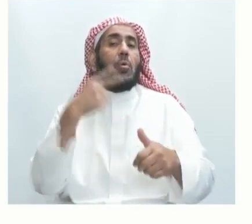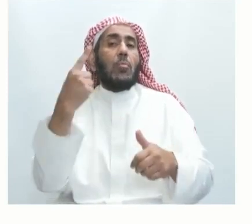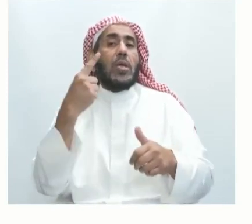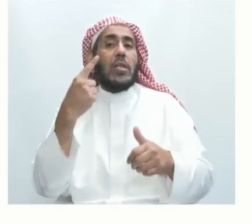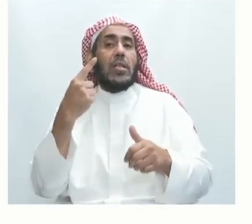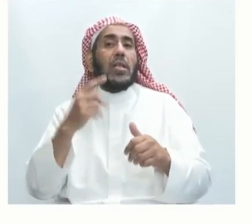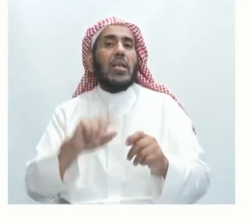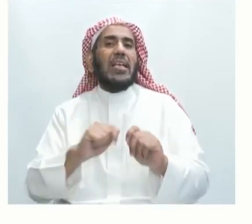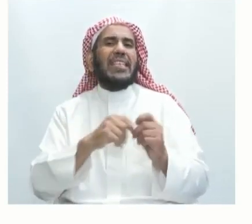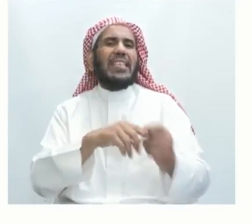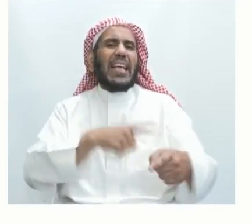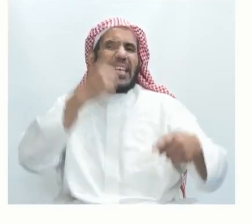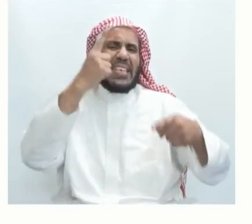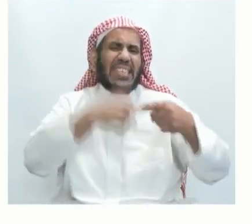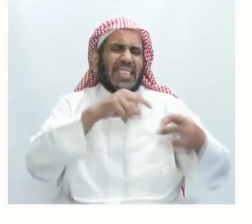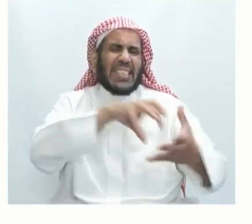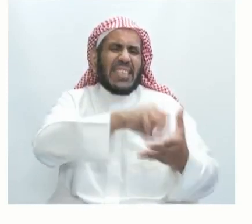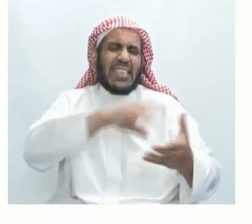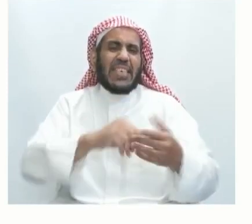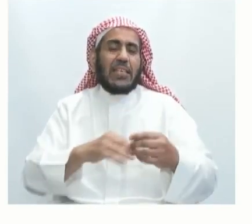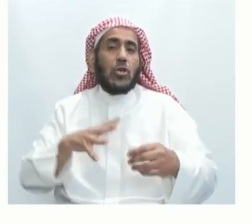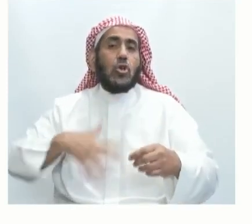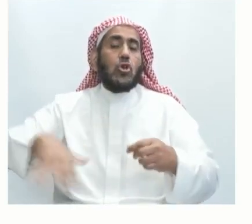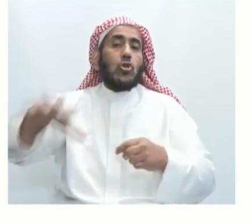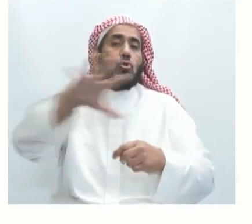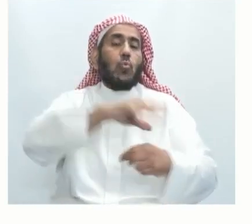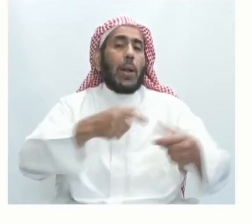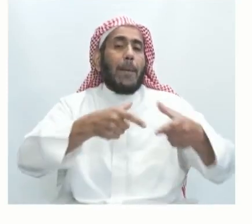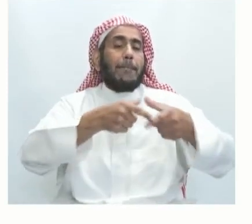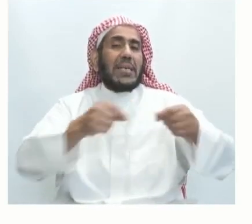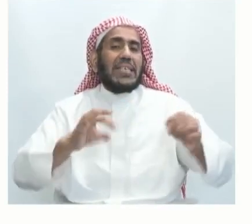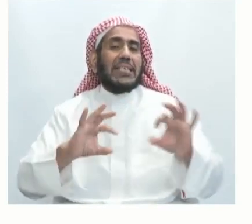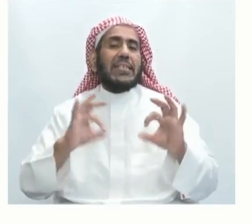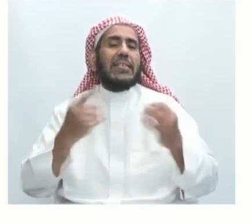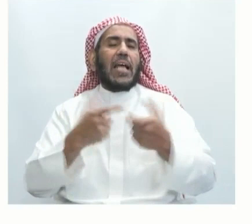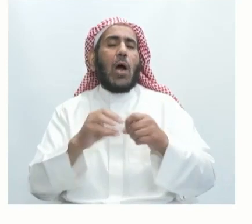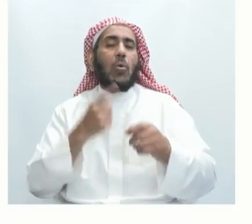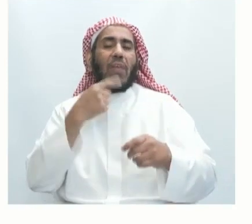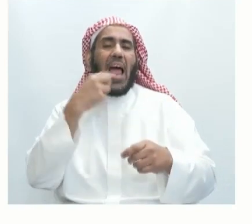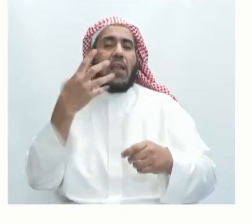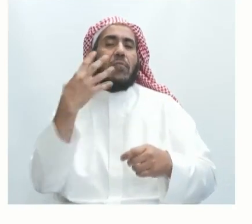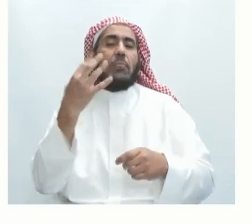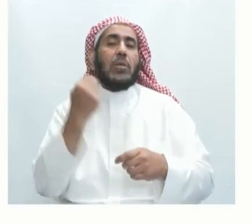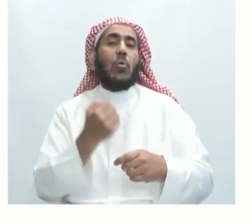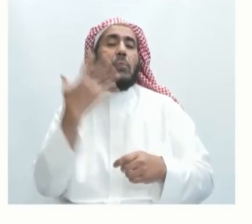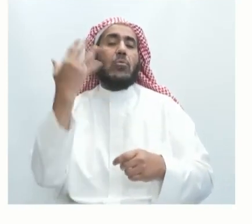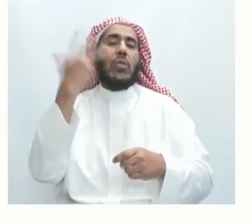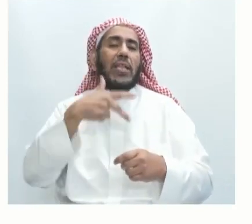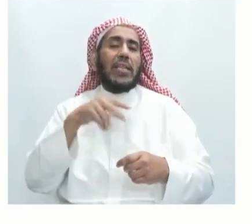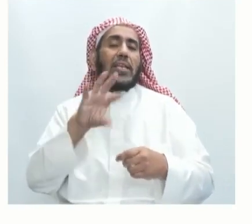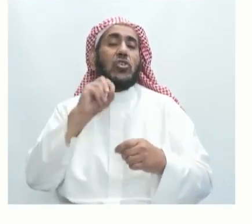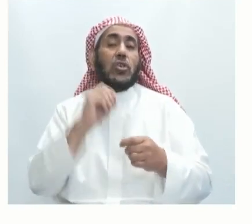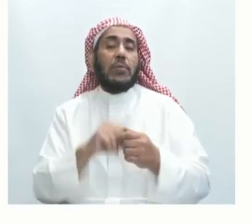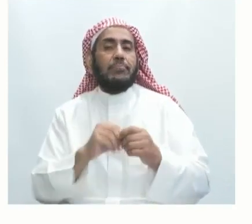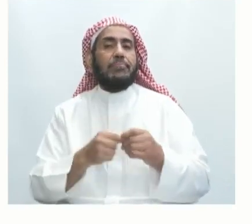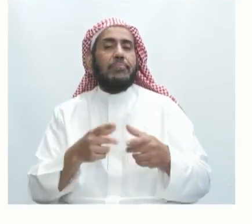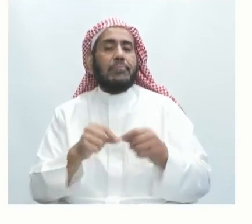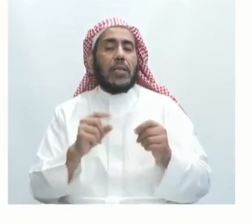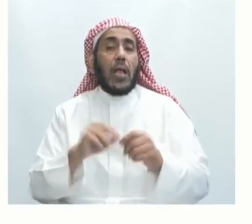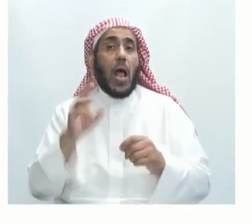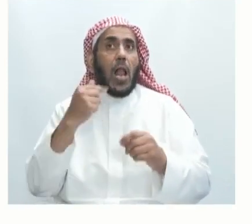للتعدين لدول لدول مجلس التعاون في عام 1435 للهجره فاذا